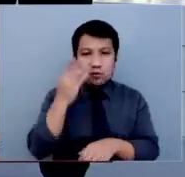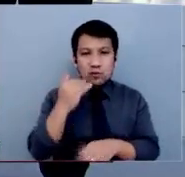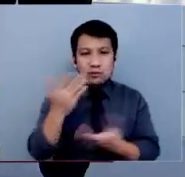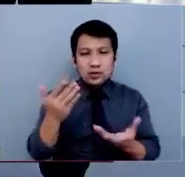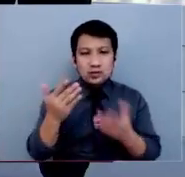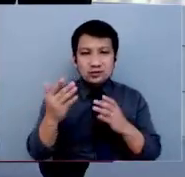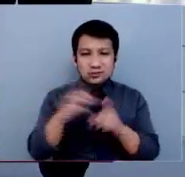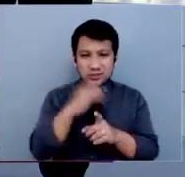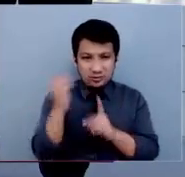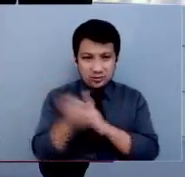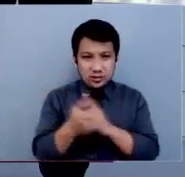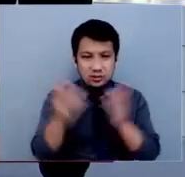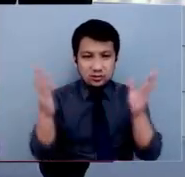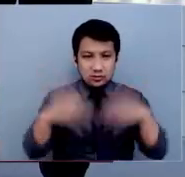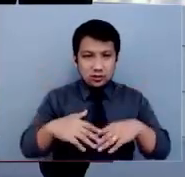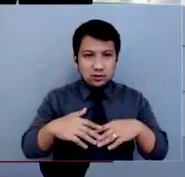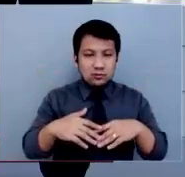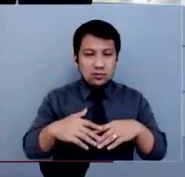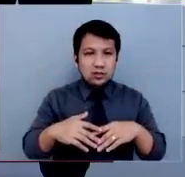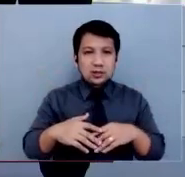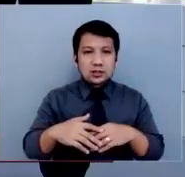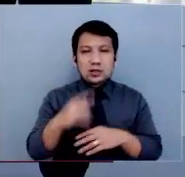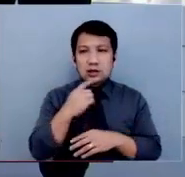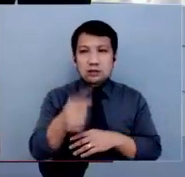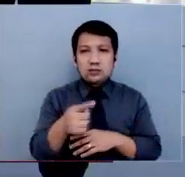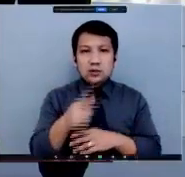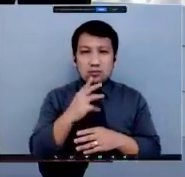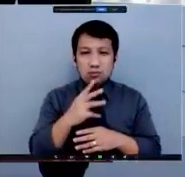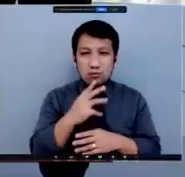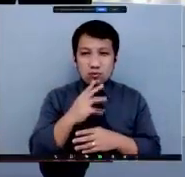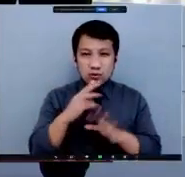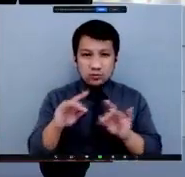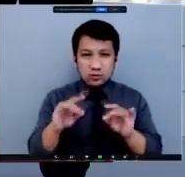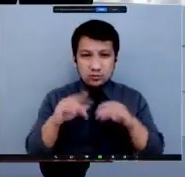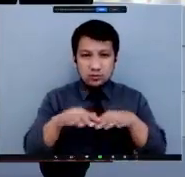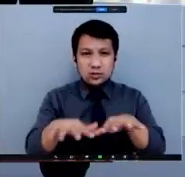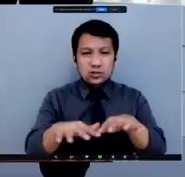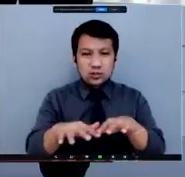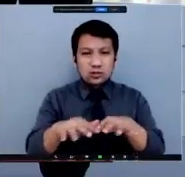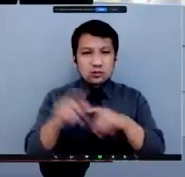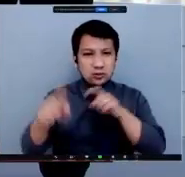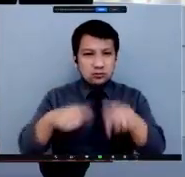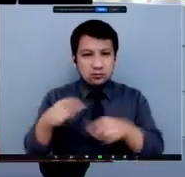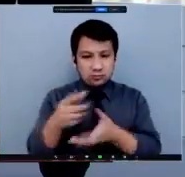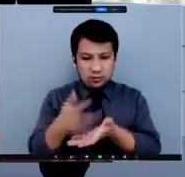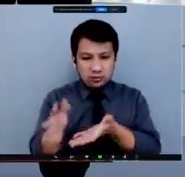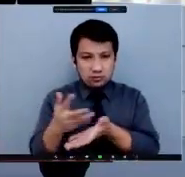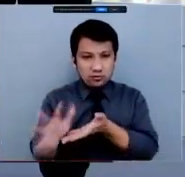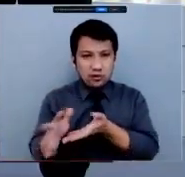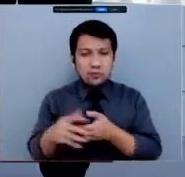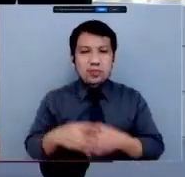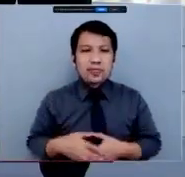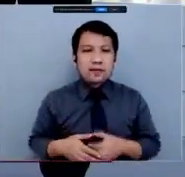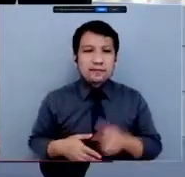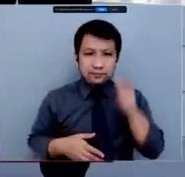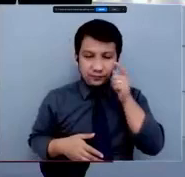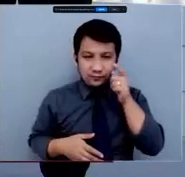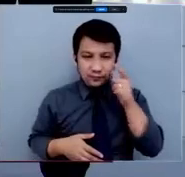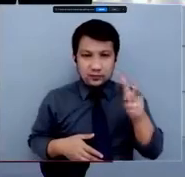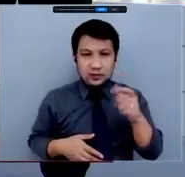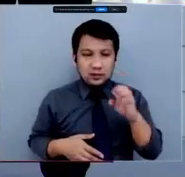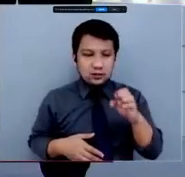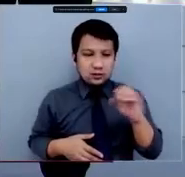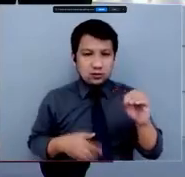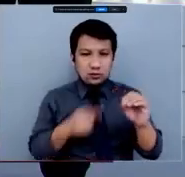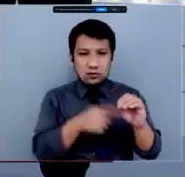kalikasan, partikular sa paglason daw ng tubig at pagkalat ng mga mining waste. Sinabi rin po ni Lopez sa kanyang EO o sa